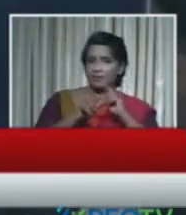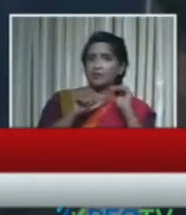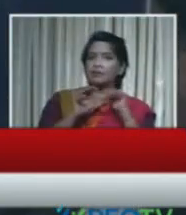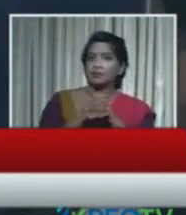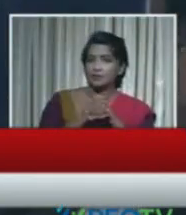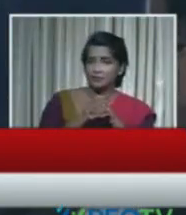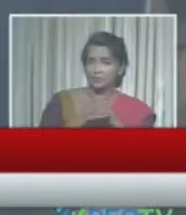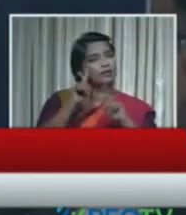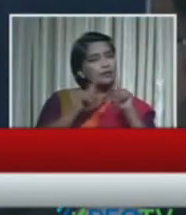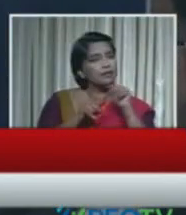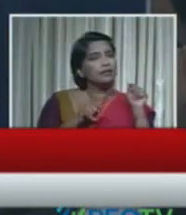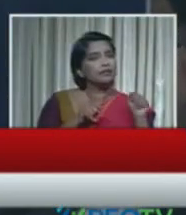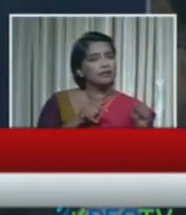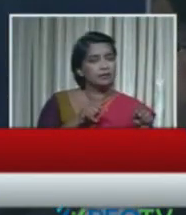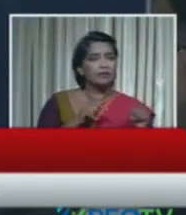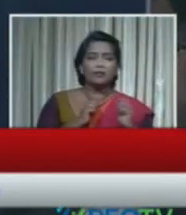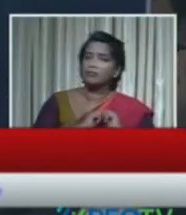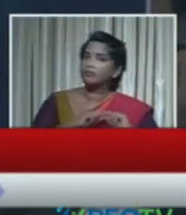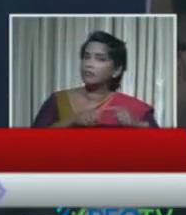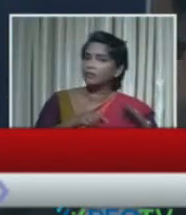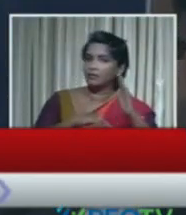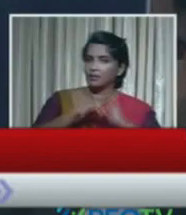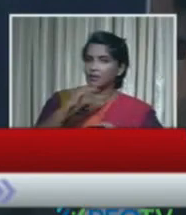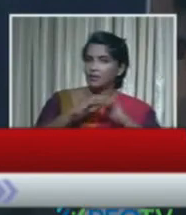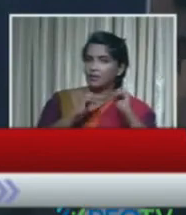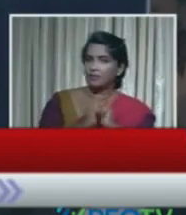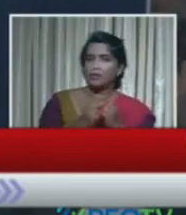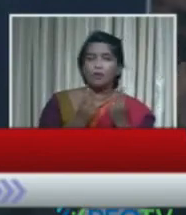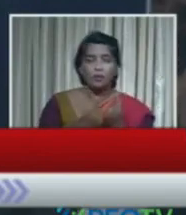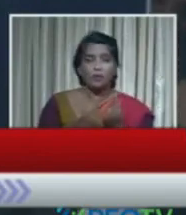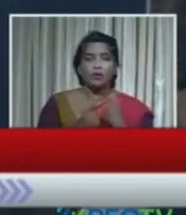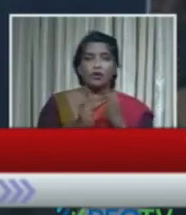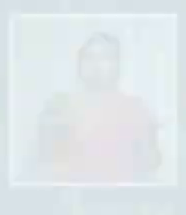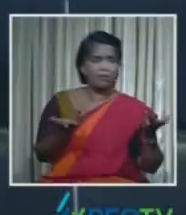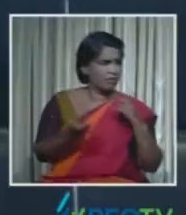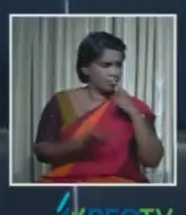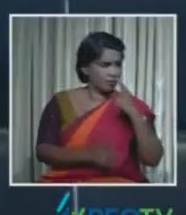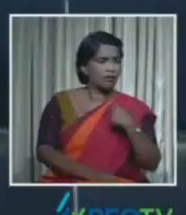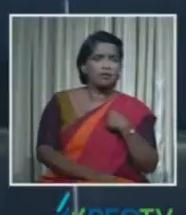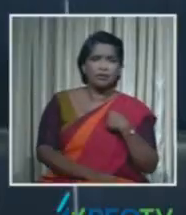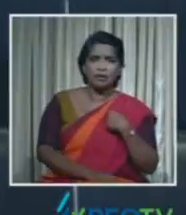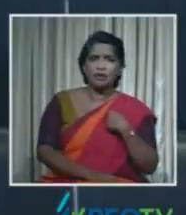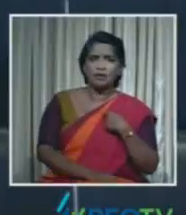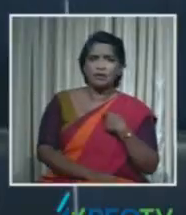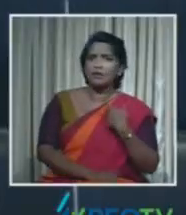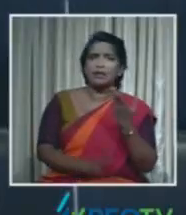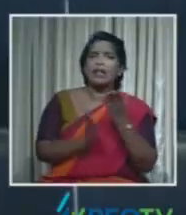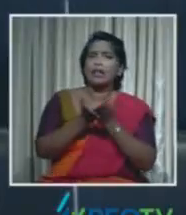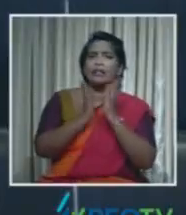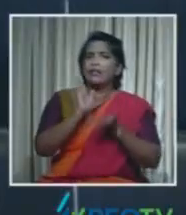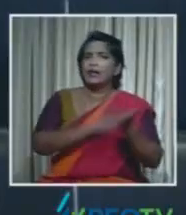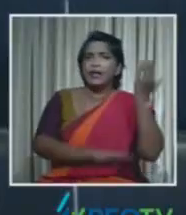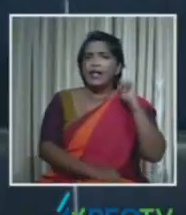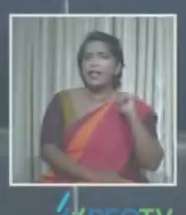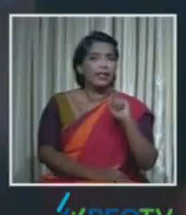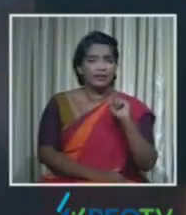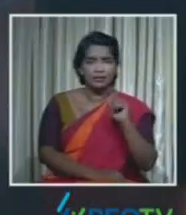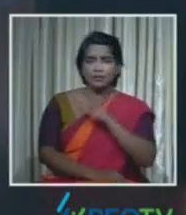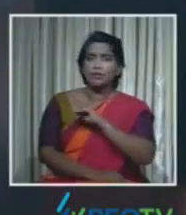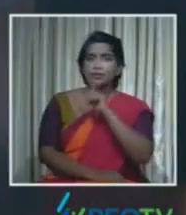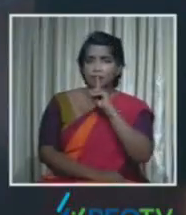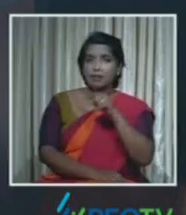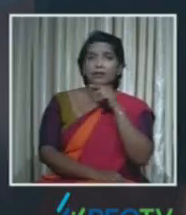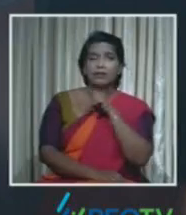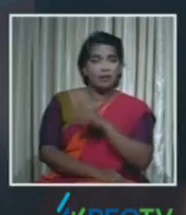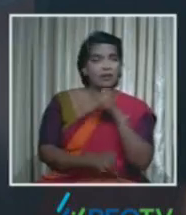තිතියා පාර්ලිමේන්තුවේ පෙරීගෙන යන කටයුත්ත එවලෙම මුදල් ඇමතුතුමා කාමරේ දකින්නවා ඇමතුවා මට කියන්නේ ඉන්දියාවට ගියේ කියලා මුදල් ඇමතුතුමා